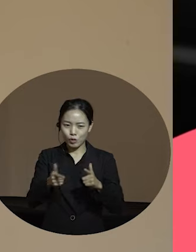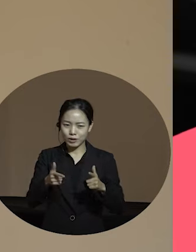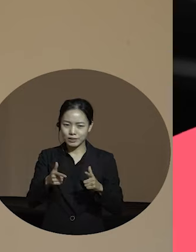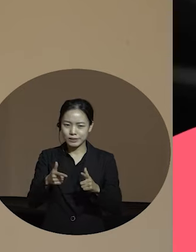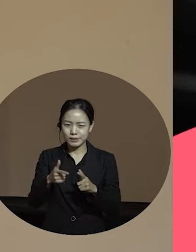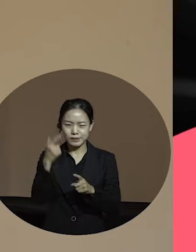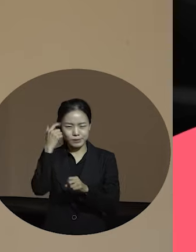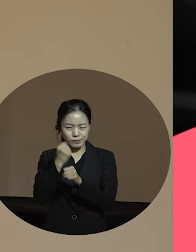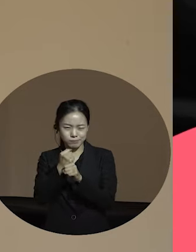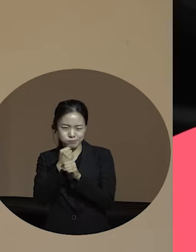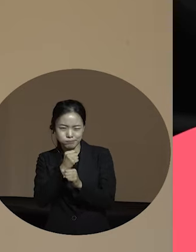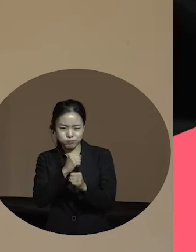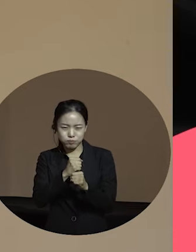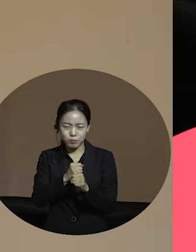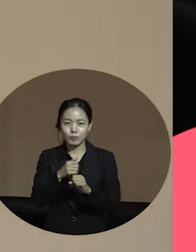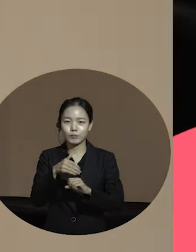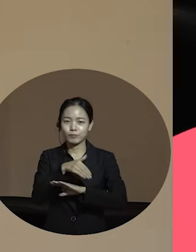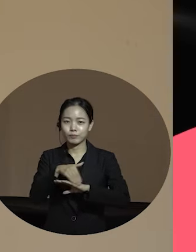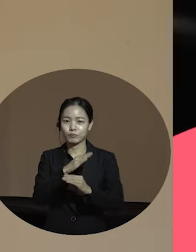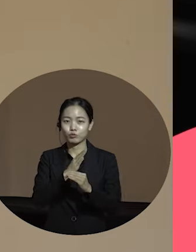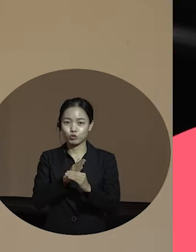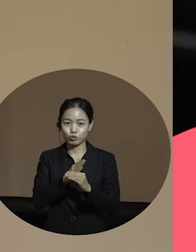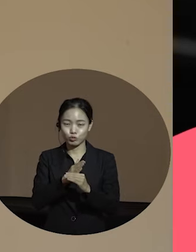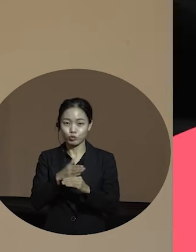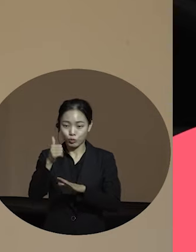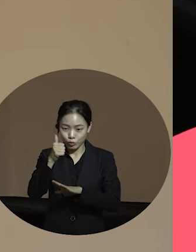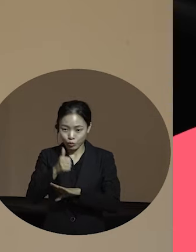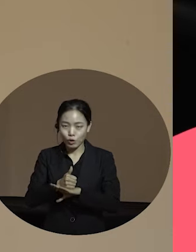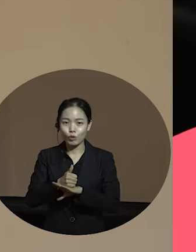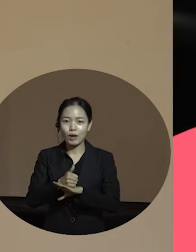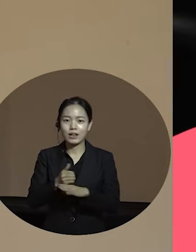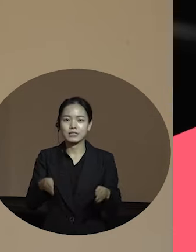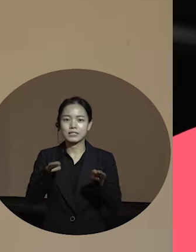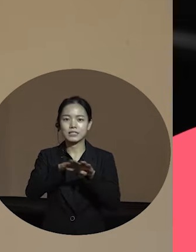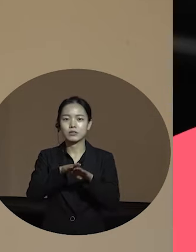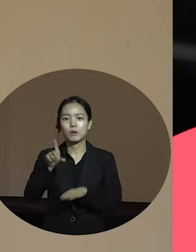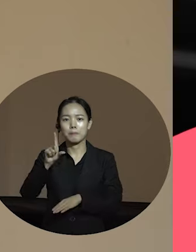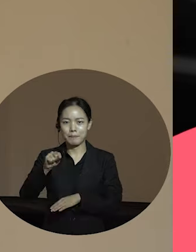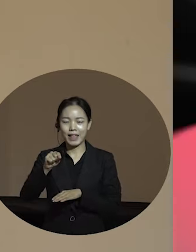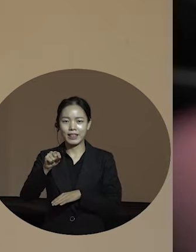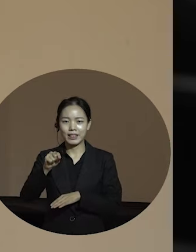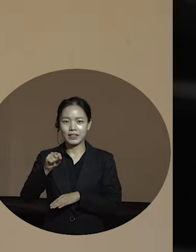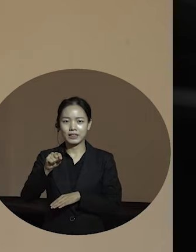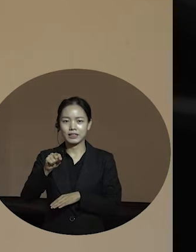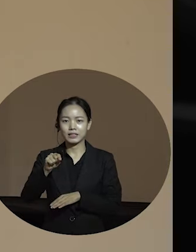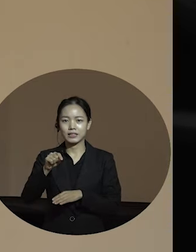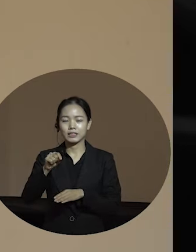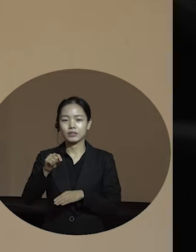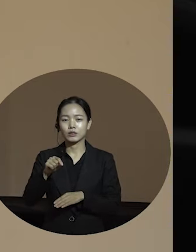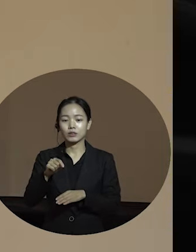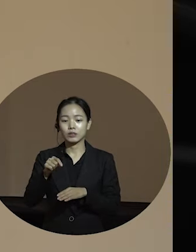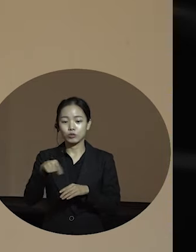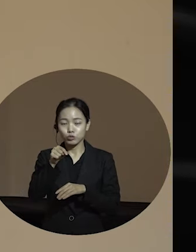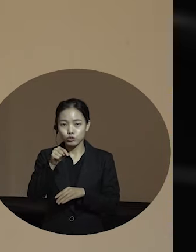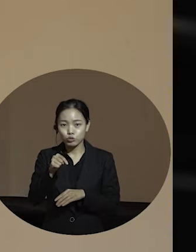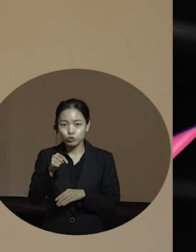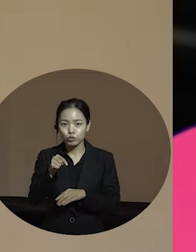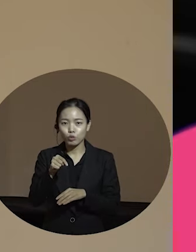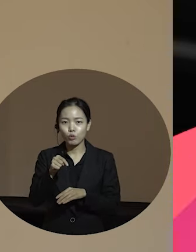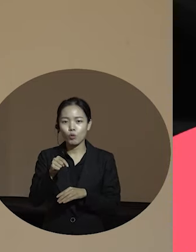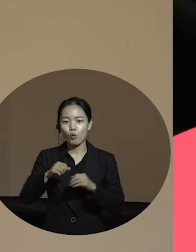있습니다. 그 결과 올해는 1만여 개 시설에서 1만여 명의 예술교육가들이 활동하고 연간 예산은